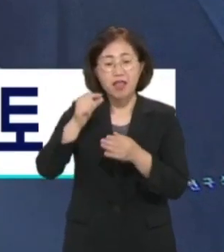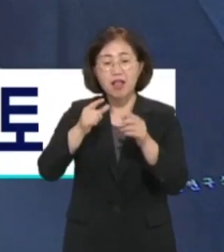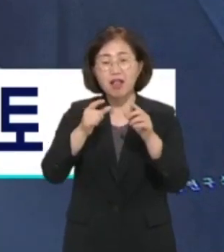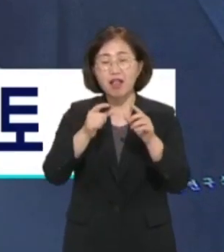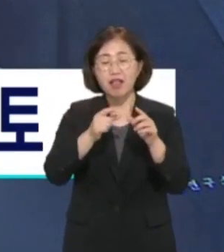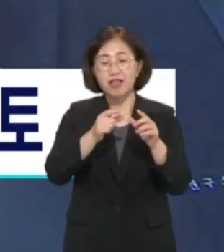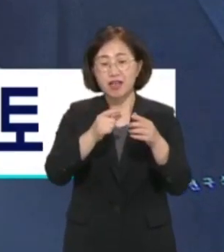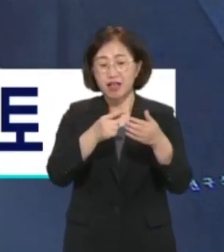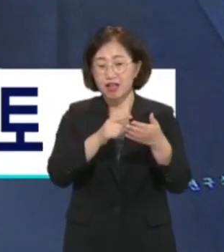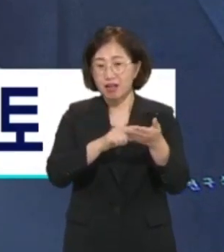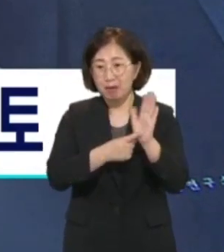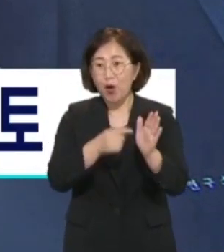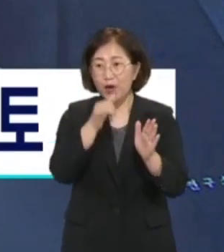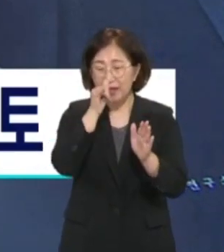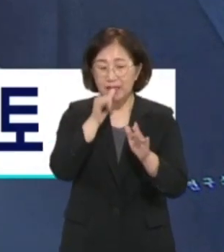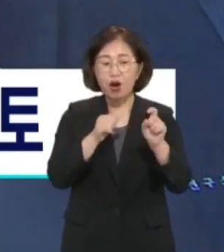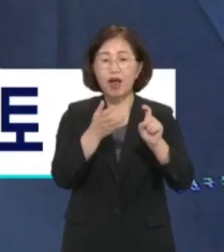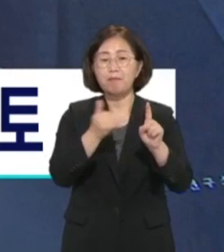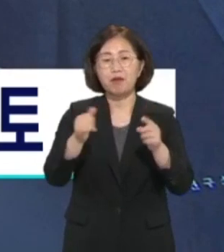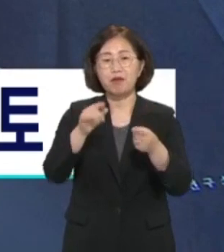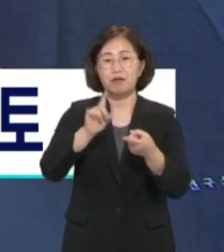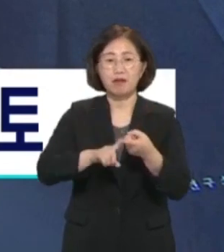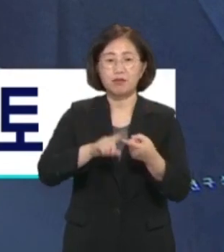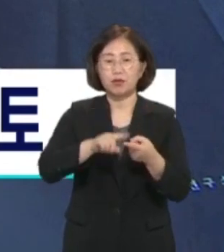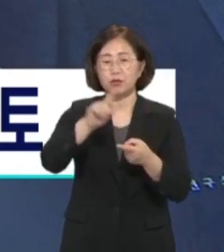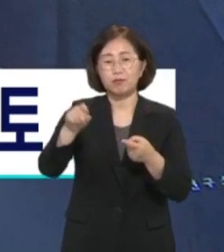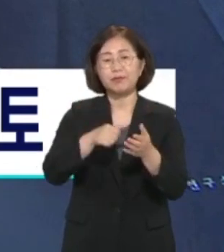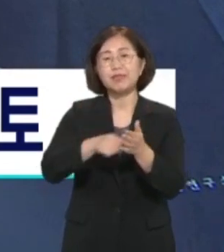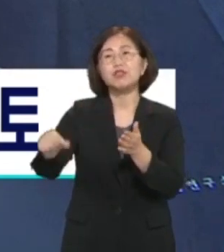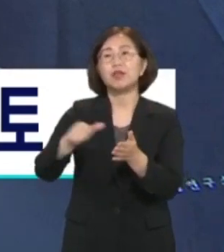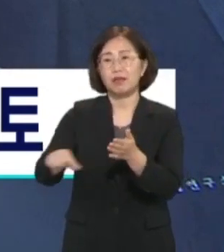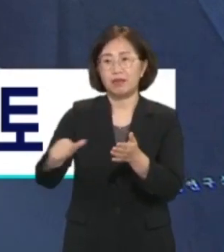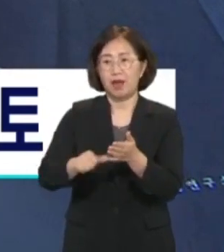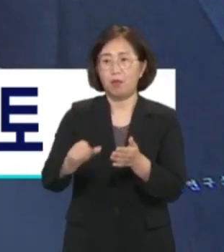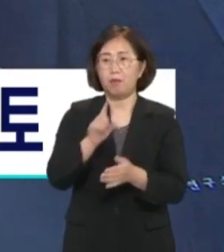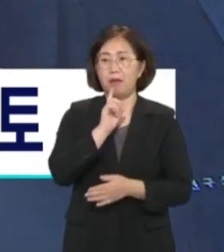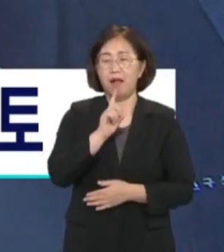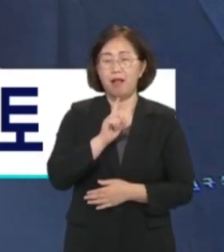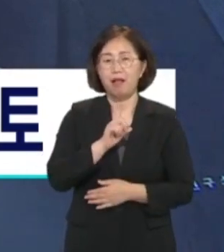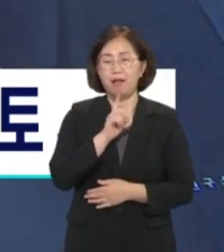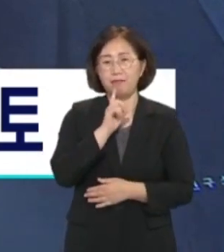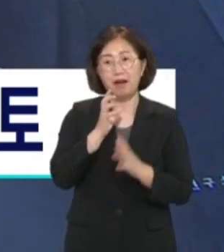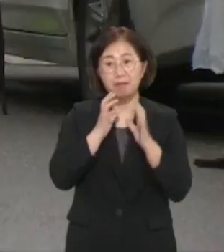문구 삭제를 검토하겠다고 밝혀 논란이 커지고 있습니다. 조영준 기자입니다.